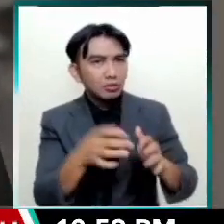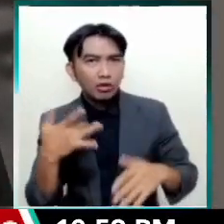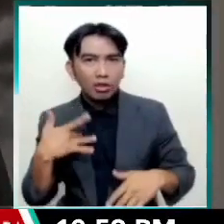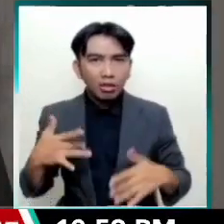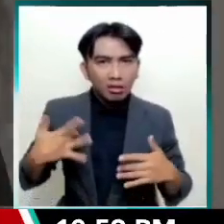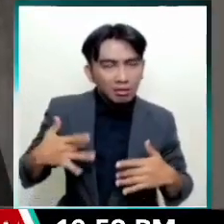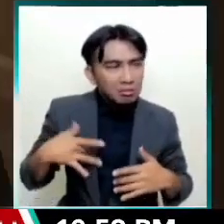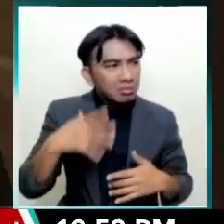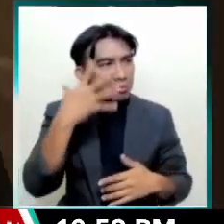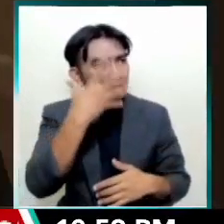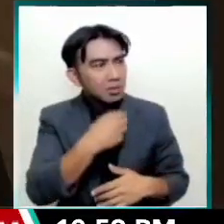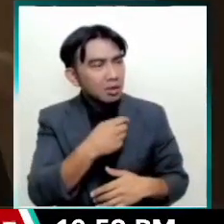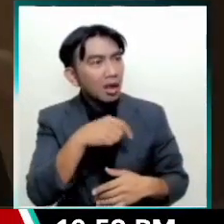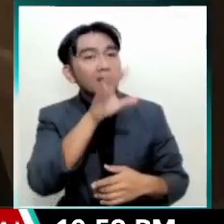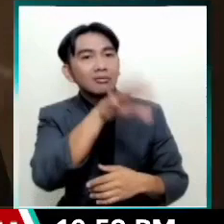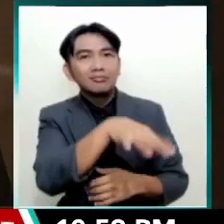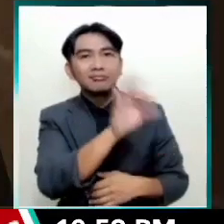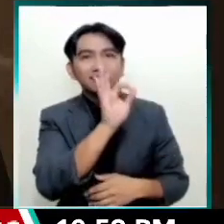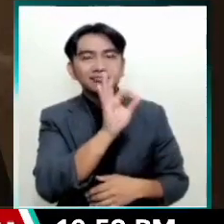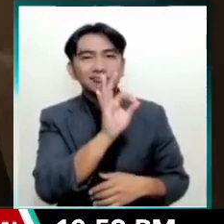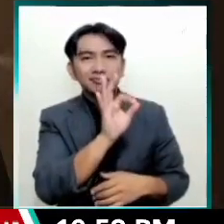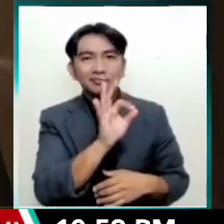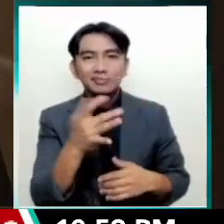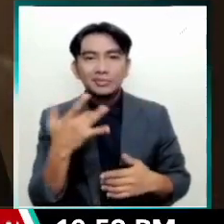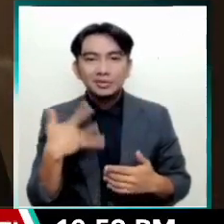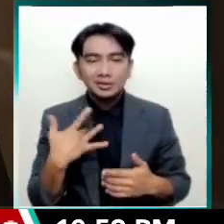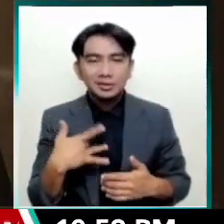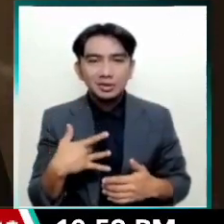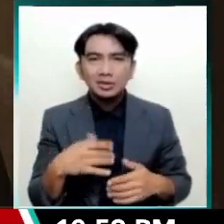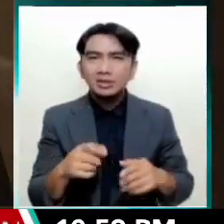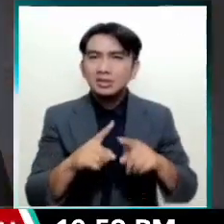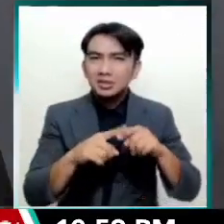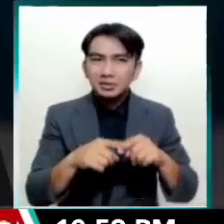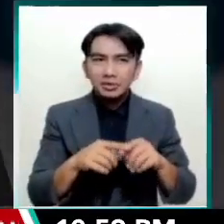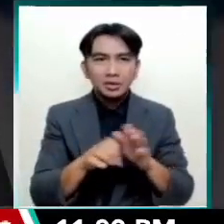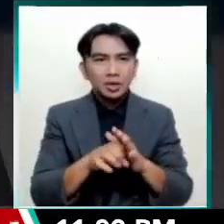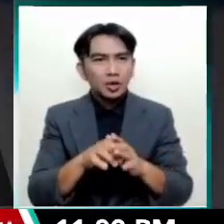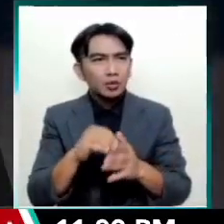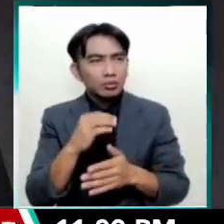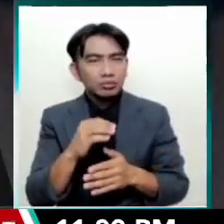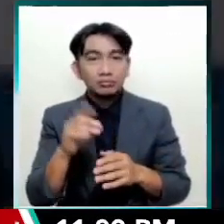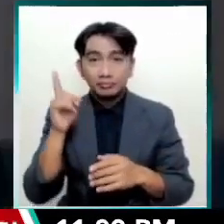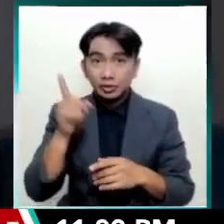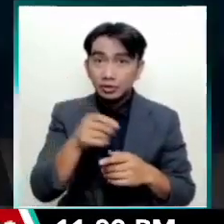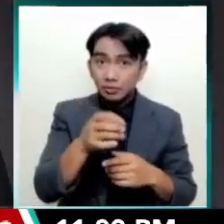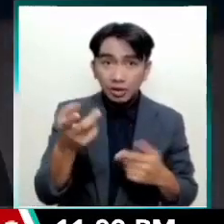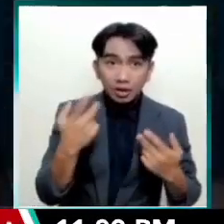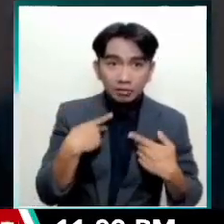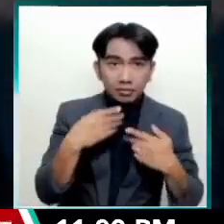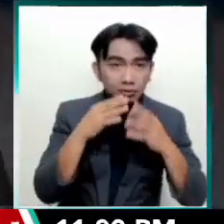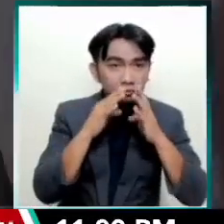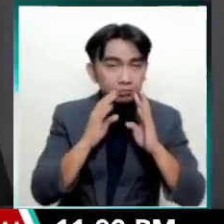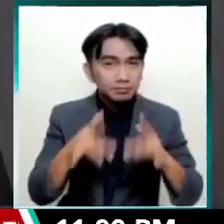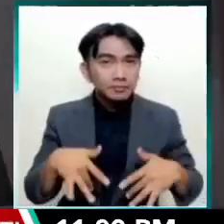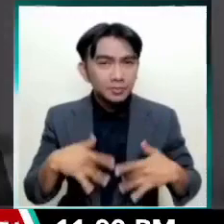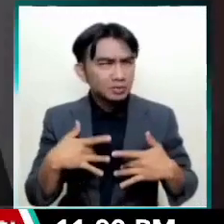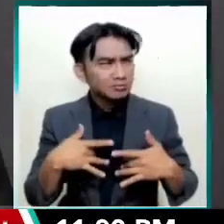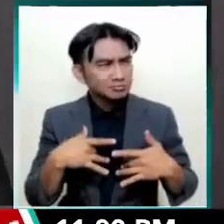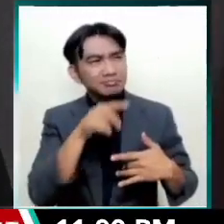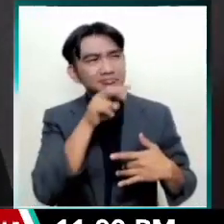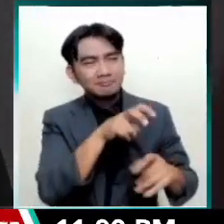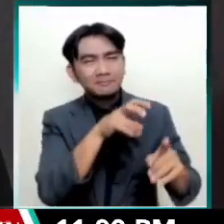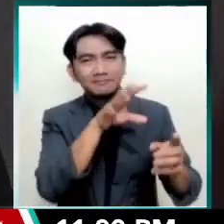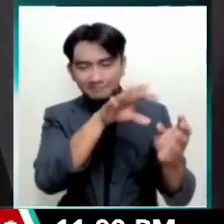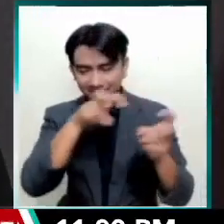po, parang pinipili ko po. Yung feel ko po eh, nalulungkot sa buhay, ganon. Libre niya itong ginagawa. May sideline naman kasi